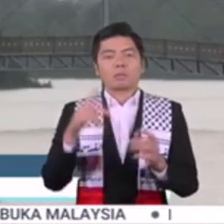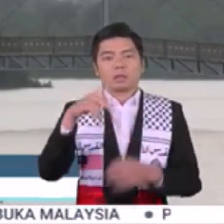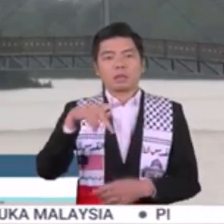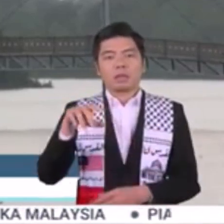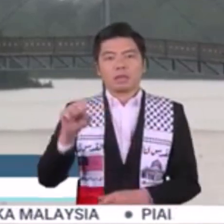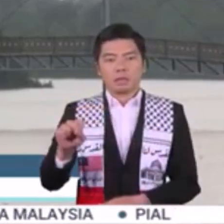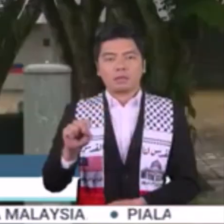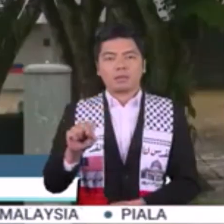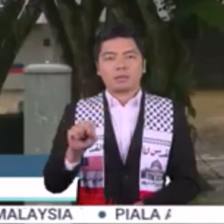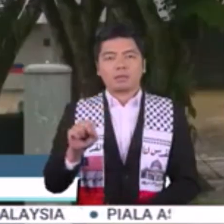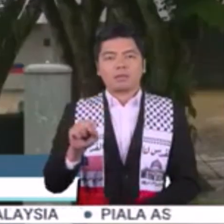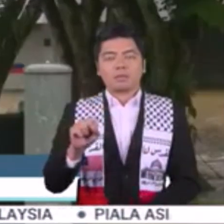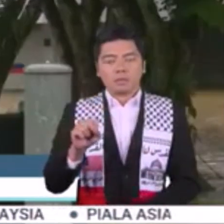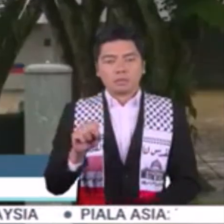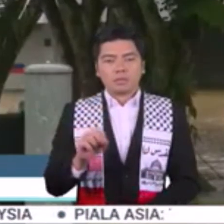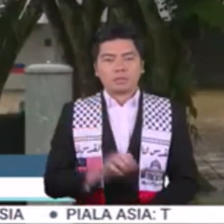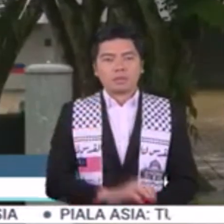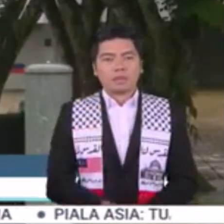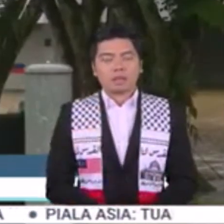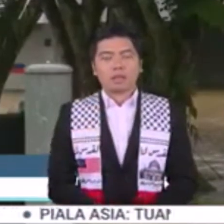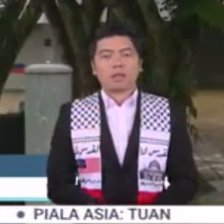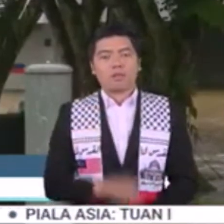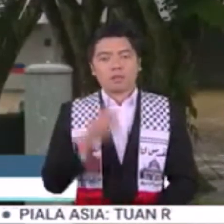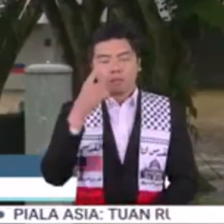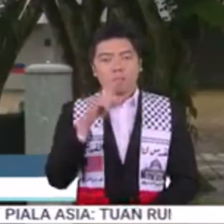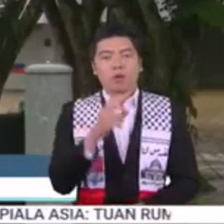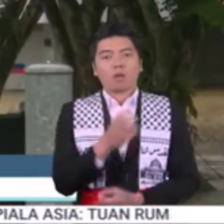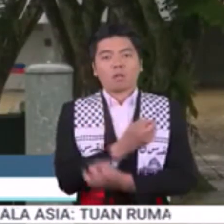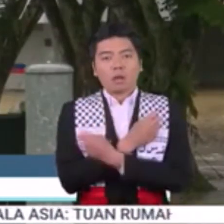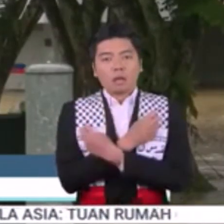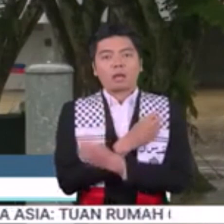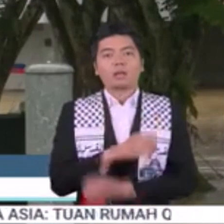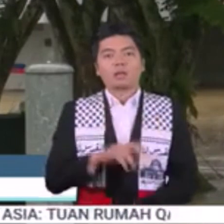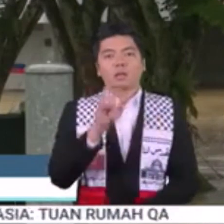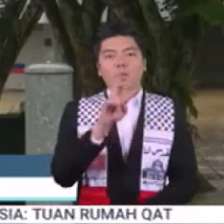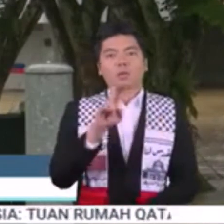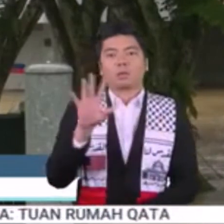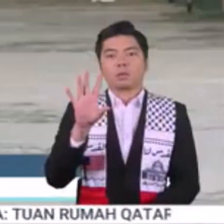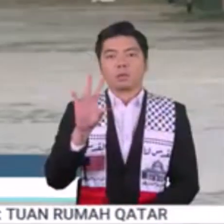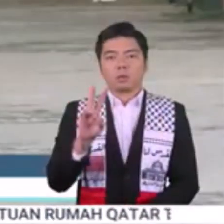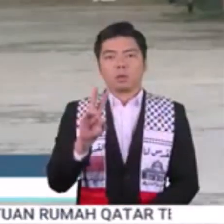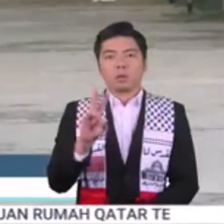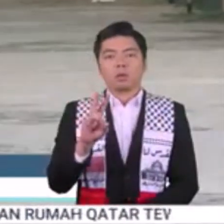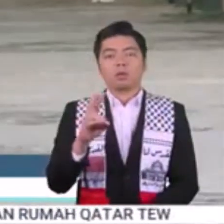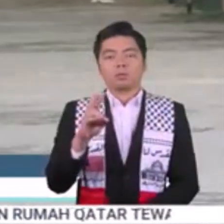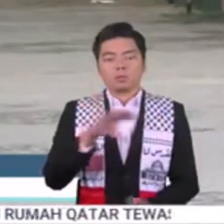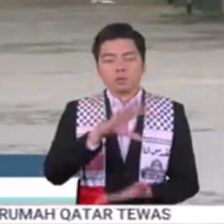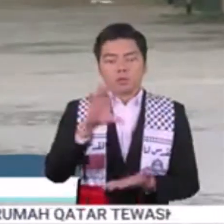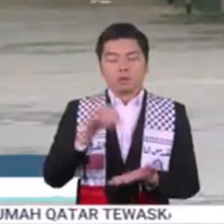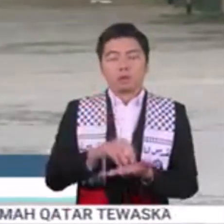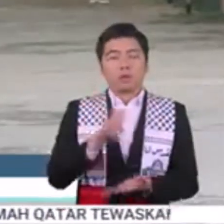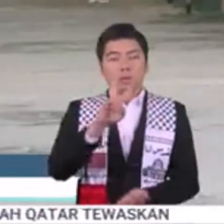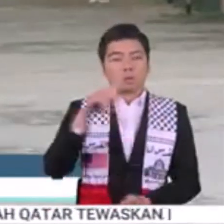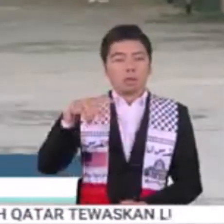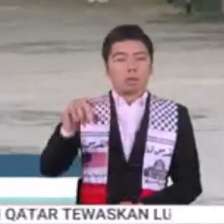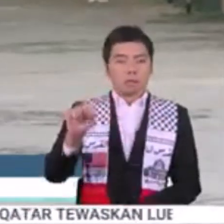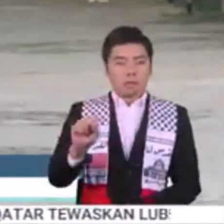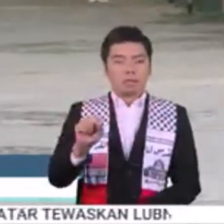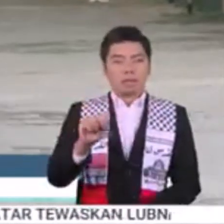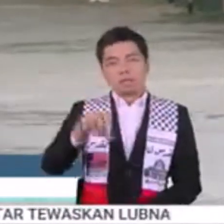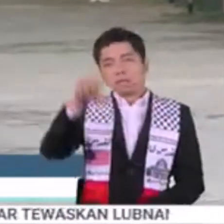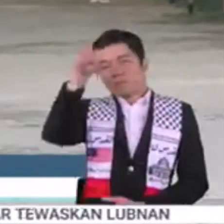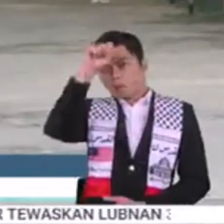185 keluarga di 4 PPS dikeluang seramai 227 orang ditempatkan di du